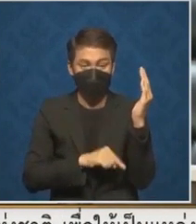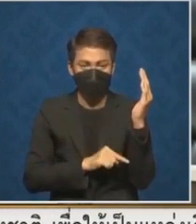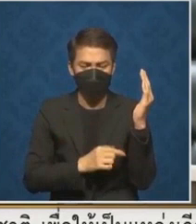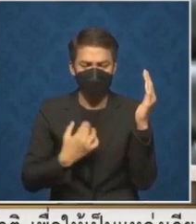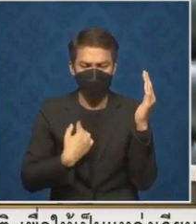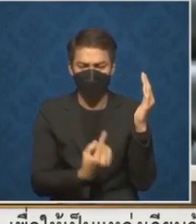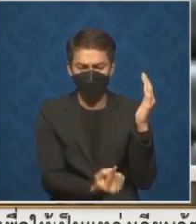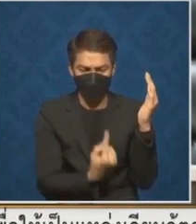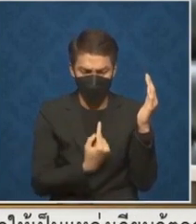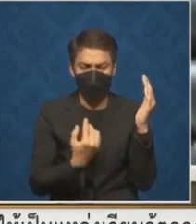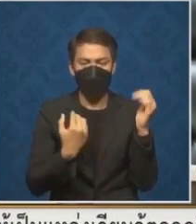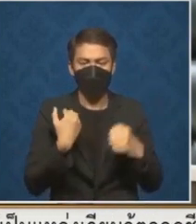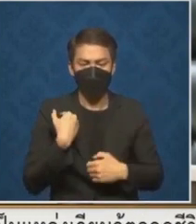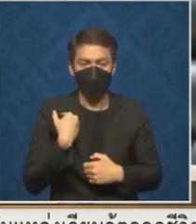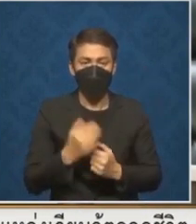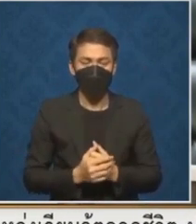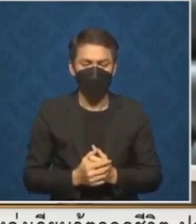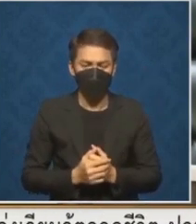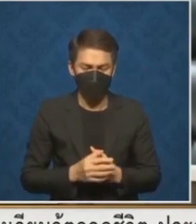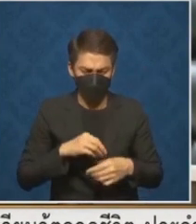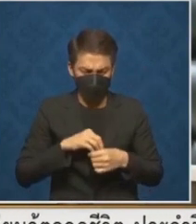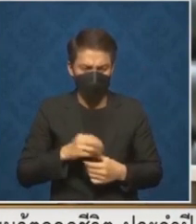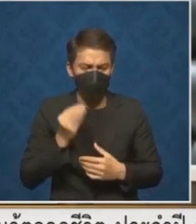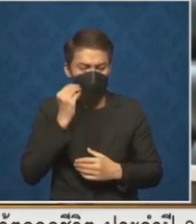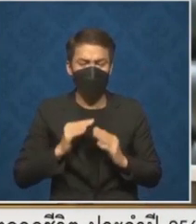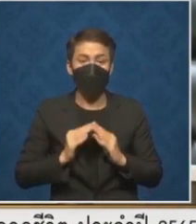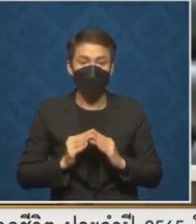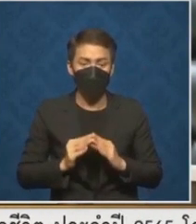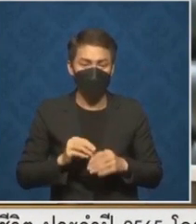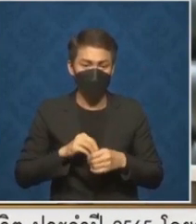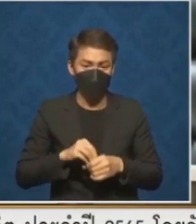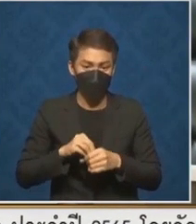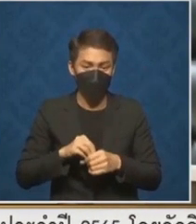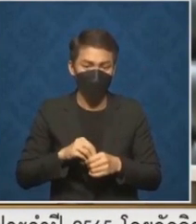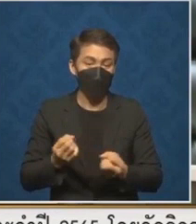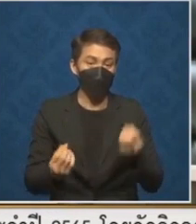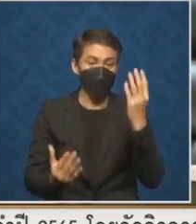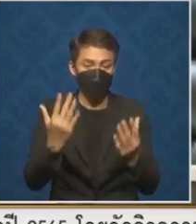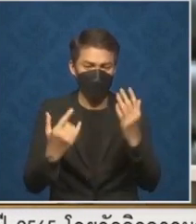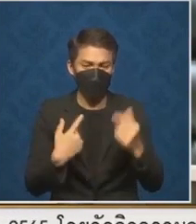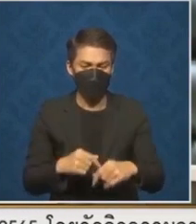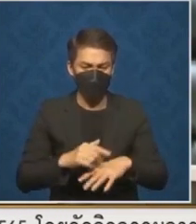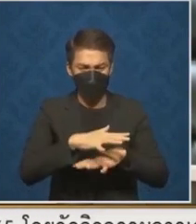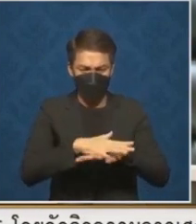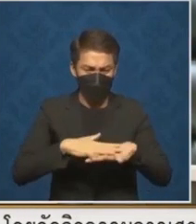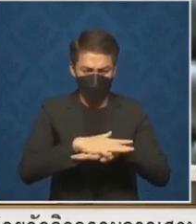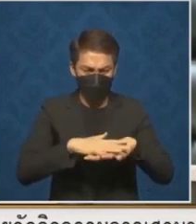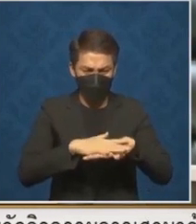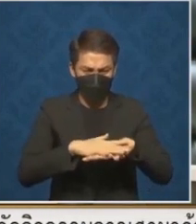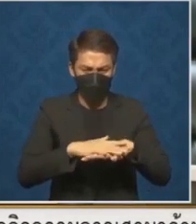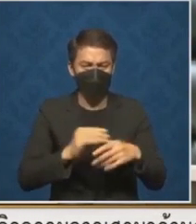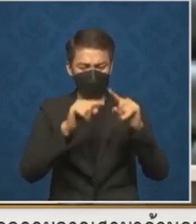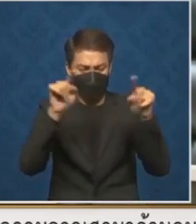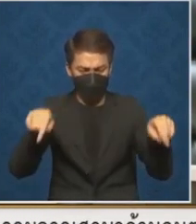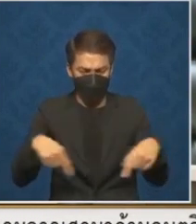ร้อง ว่า อยู่ ใน ที่ของ อุถยานมาแล้ ก อุถยาน ไป ประกาศ ทัพ มา 17 ปี